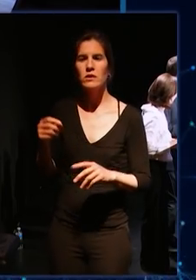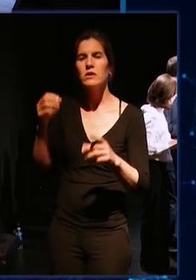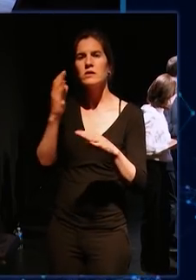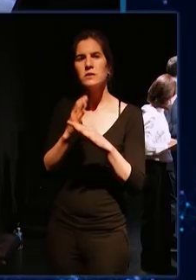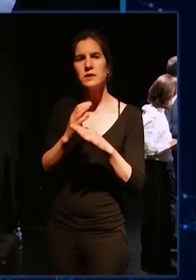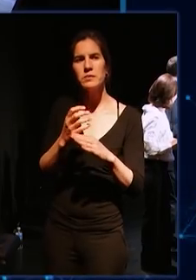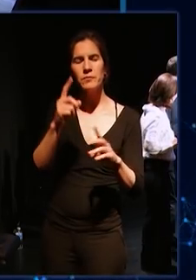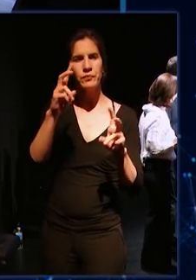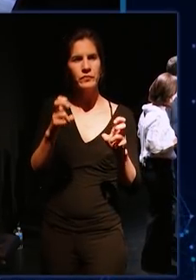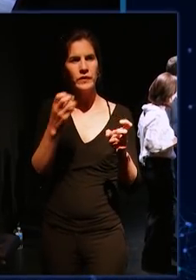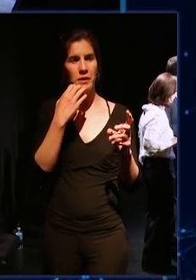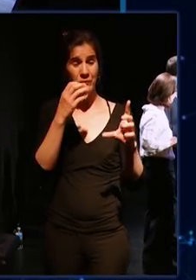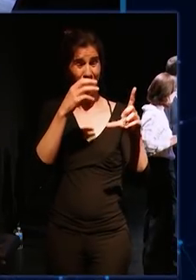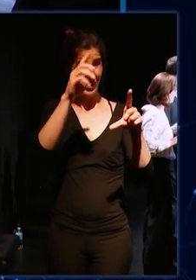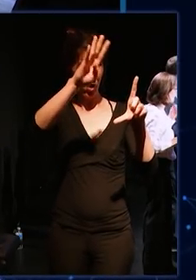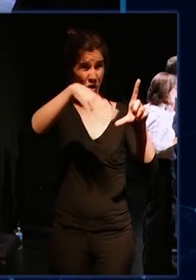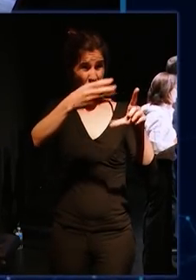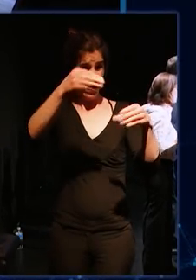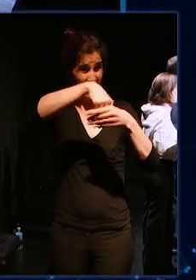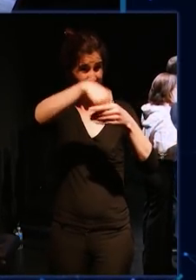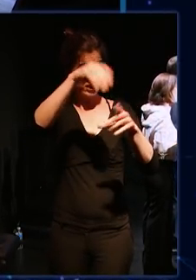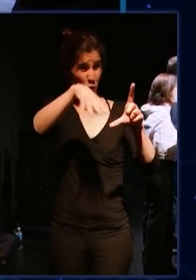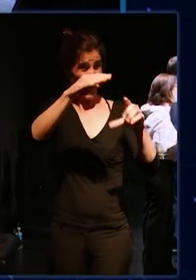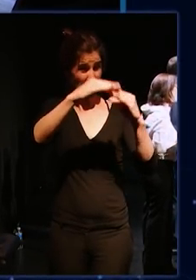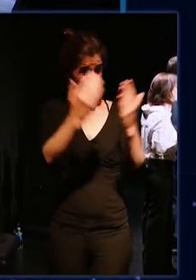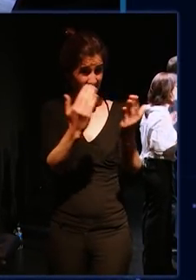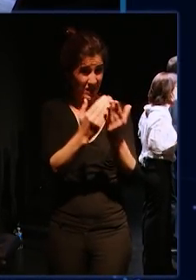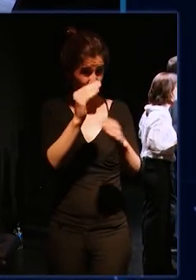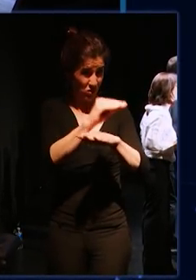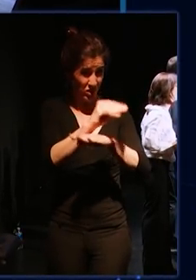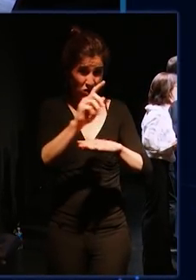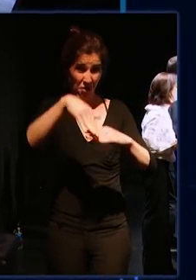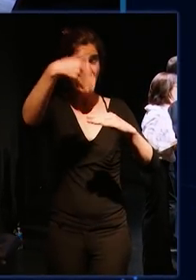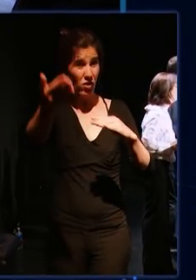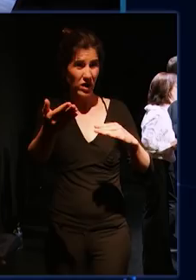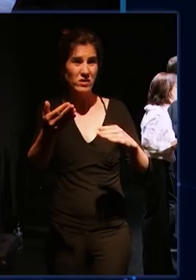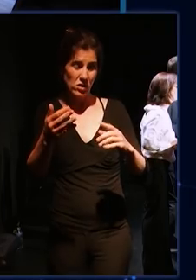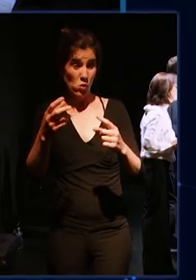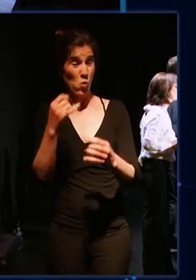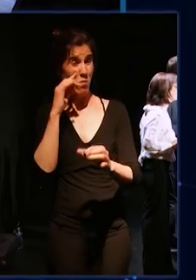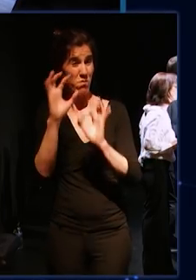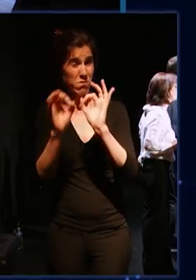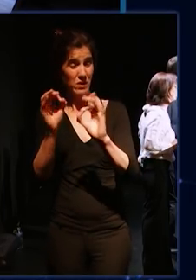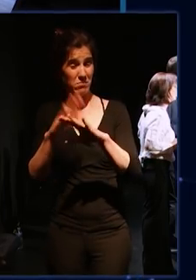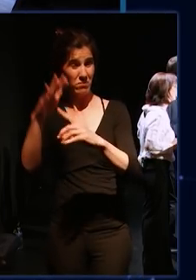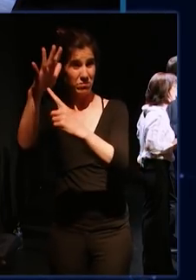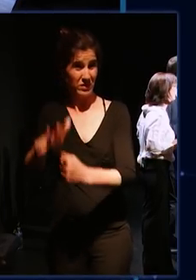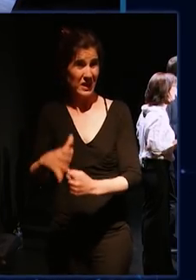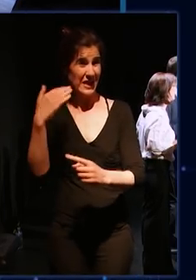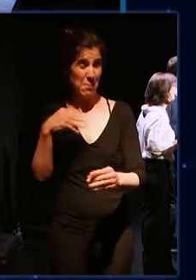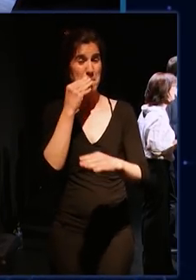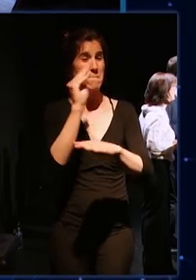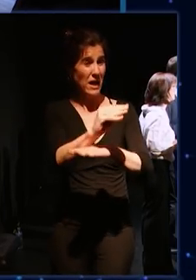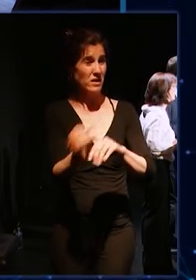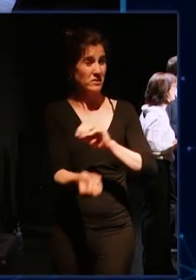espai amb un alt risc de desigualtat i des del 2016 que ja vam habilitar des dels serveis socials unes beques, uns ajuts econòmics perquè ningú es quedi fora